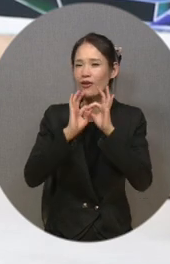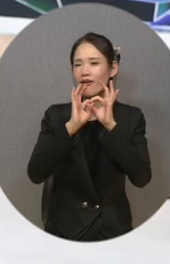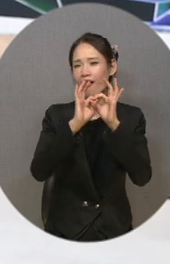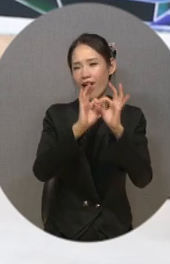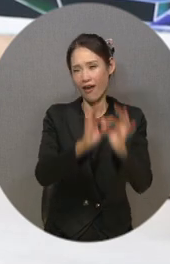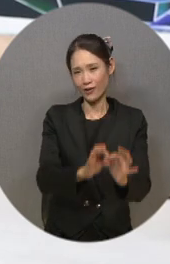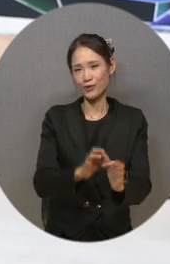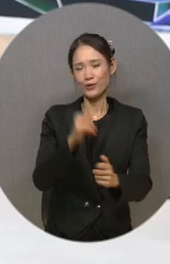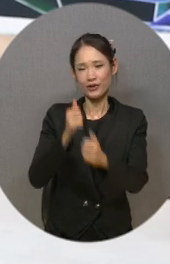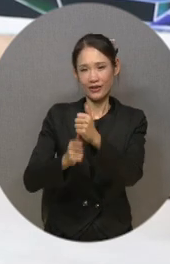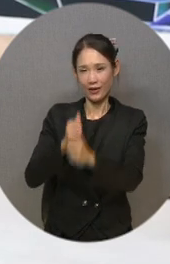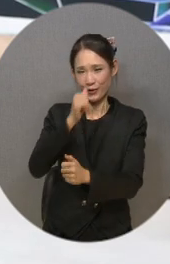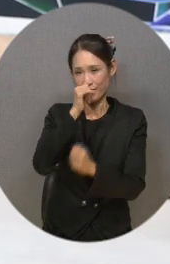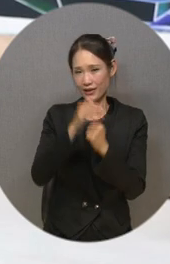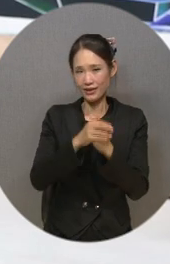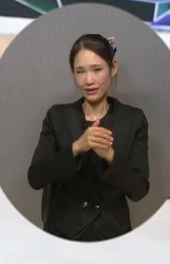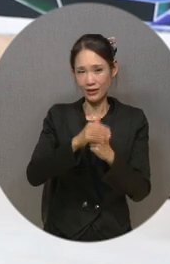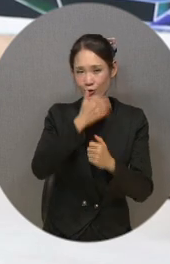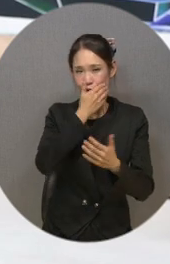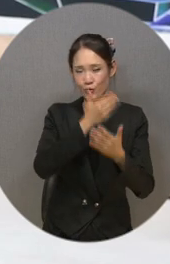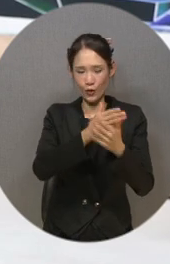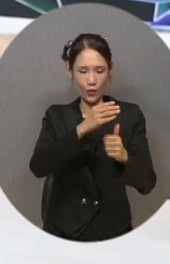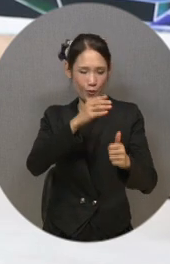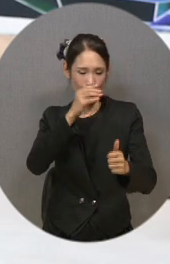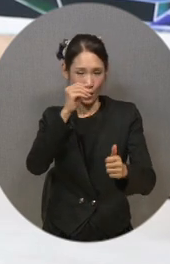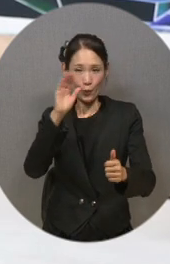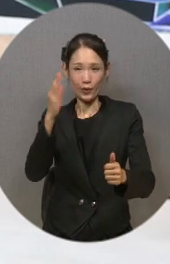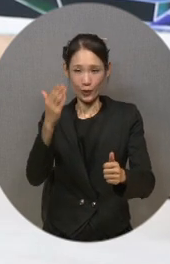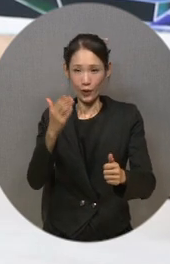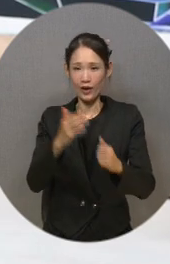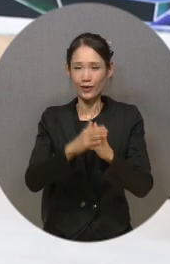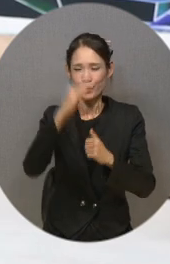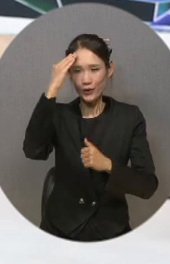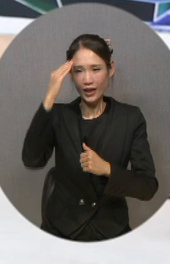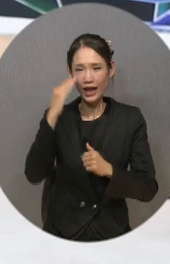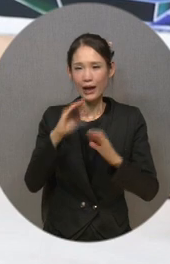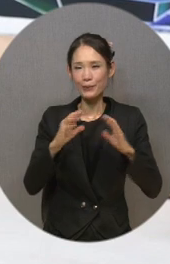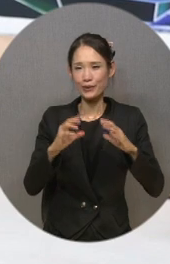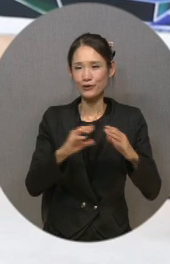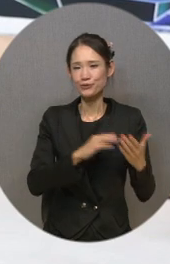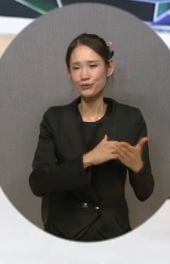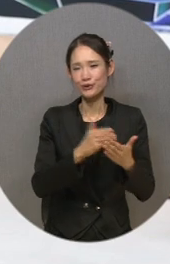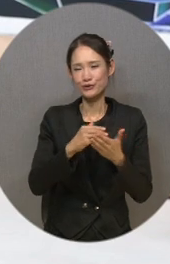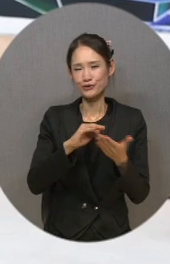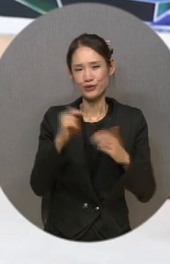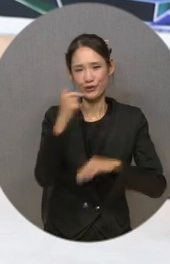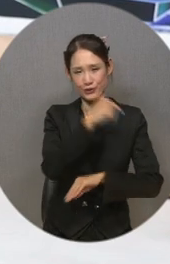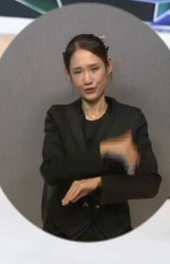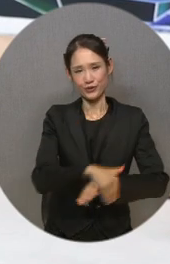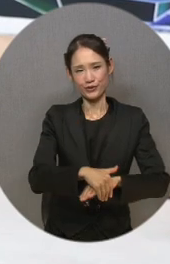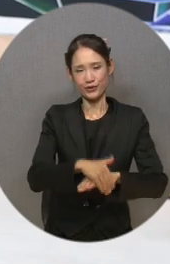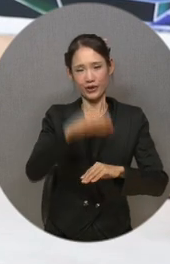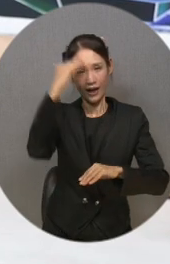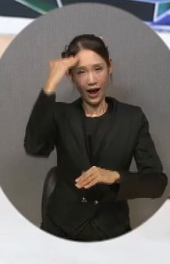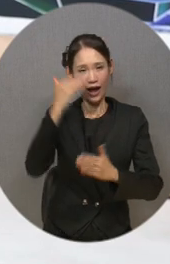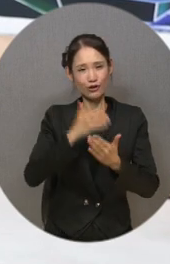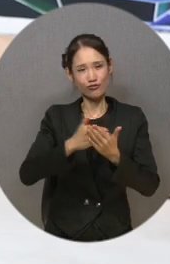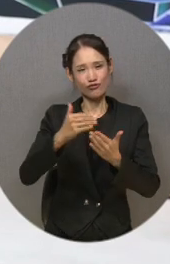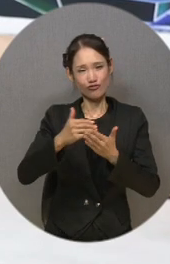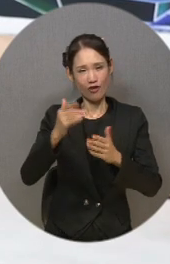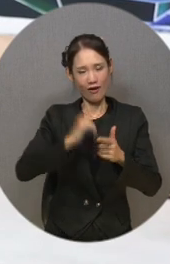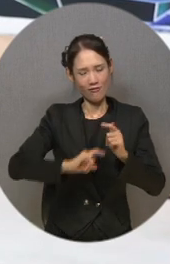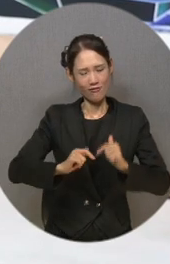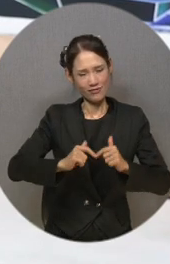모든 작가들에게 기감이 되고 있으며 대한민국 미술계에 큰 획을 그어 한국화의 영역을